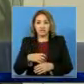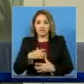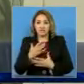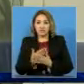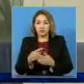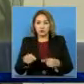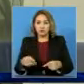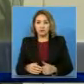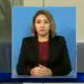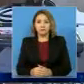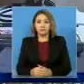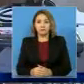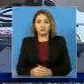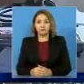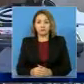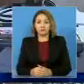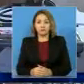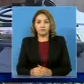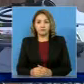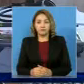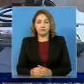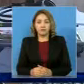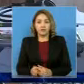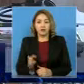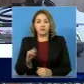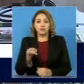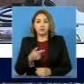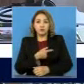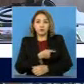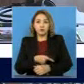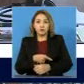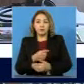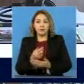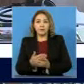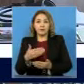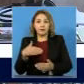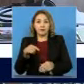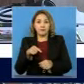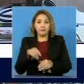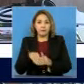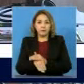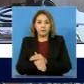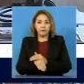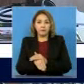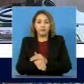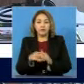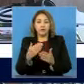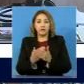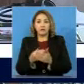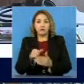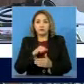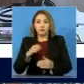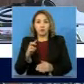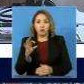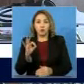и других. По сосудам ангиографически – мы попадаем по сосудам в саму